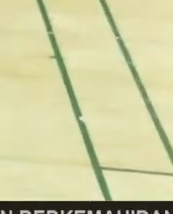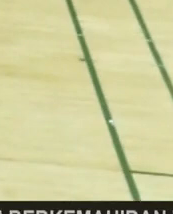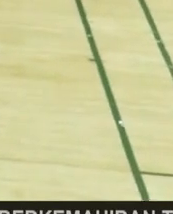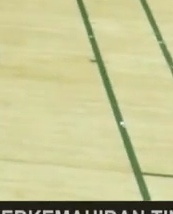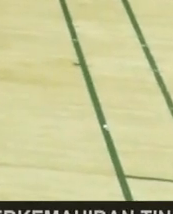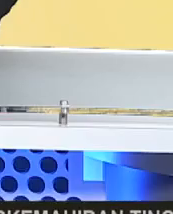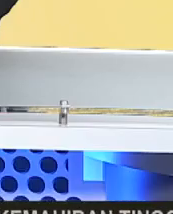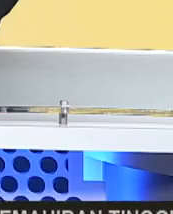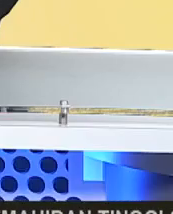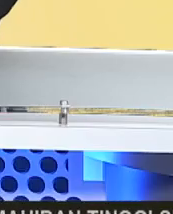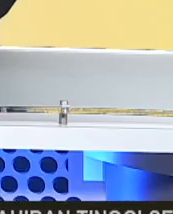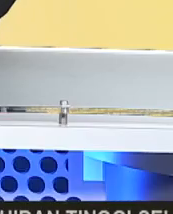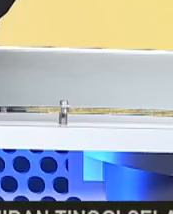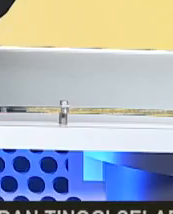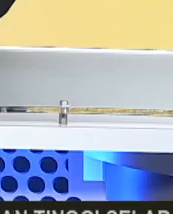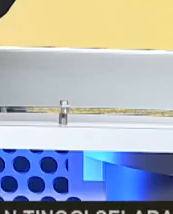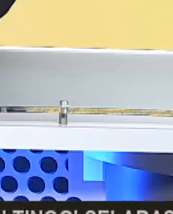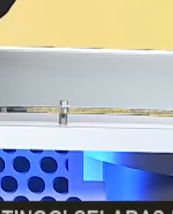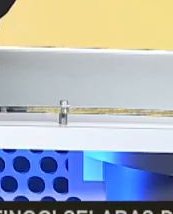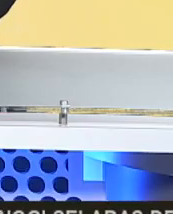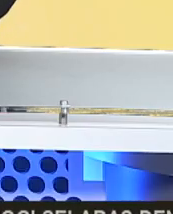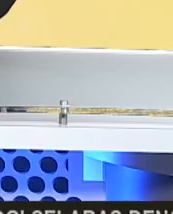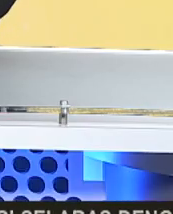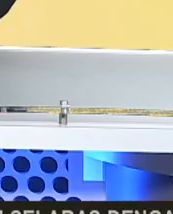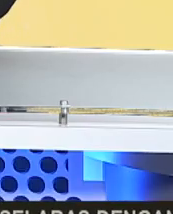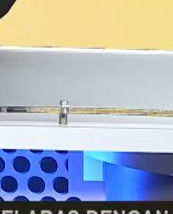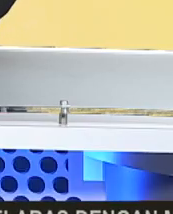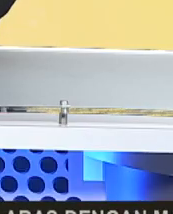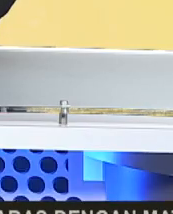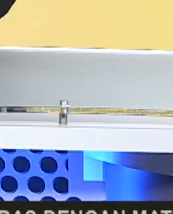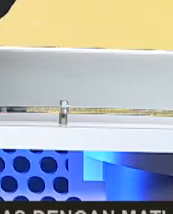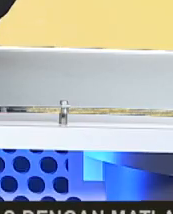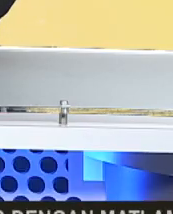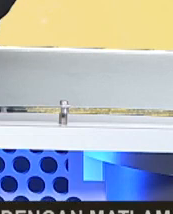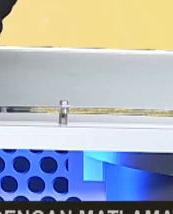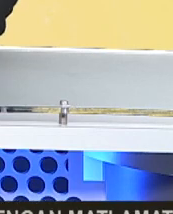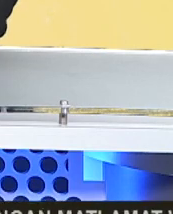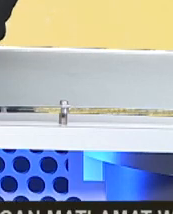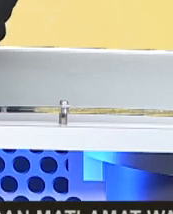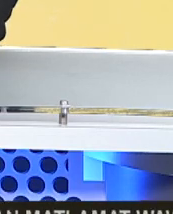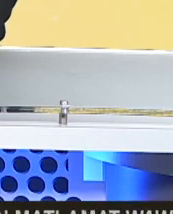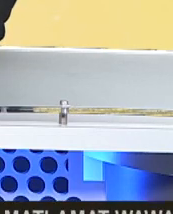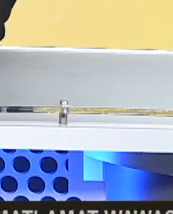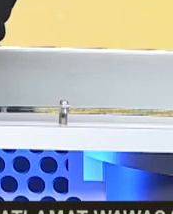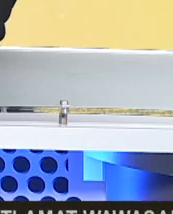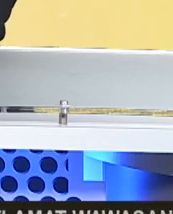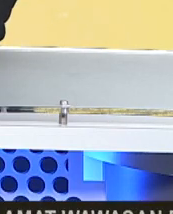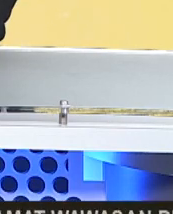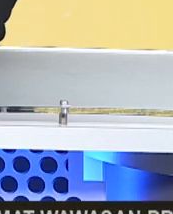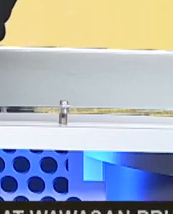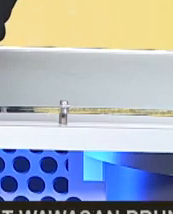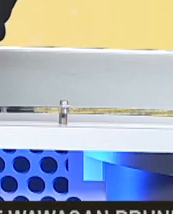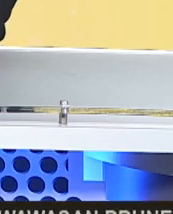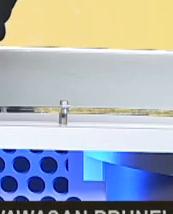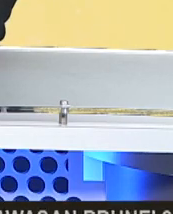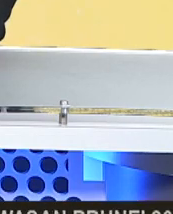ya udah sementara itu dalam perkembangan kejohanan Boleh saya vaginoplasty Brunei Darussalam 2021 antara